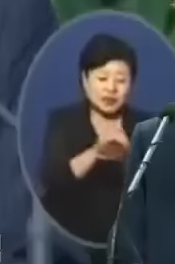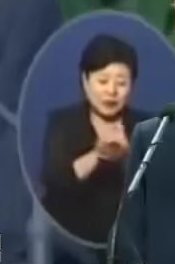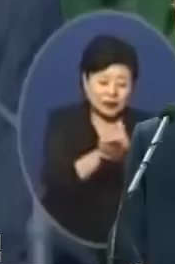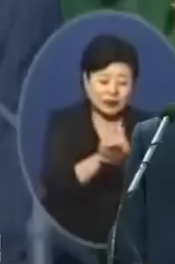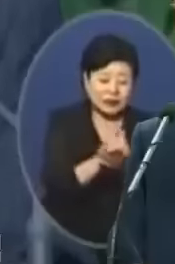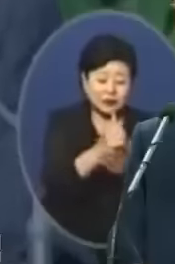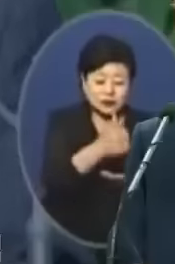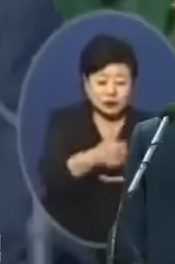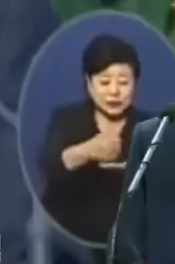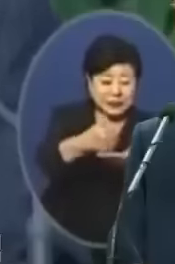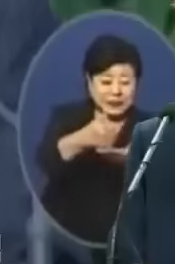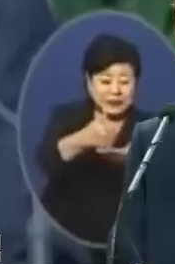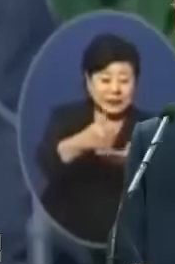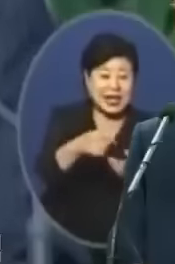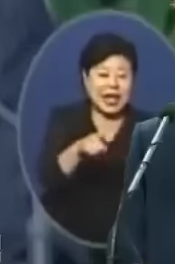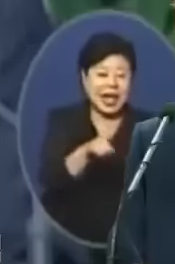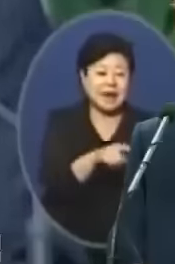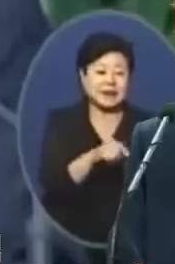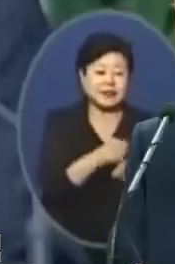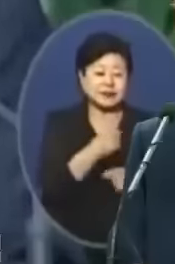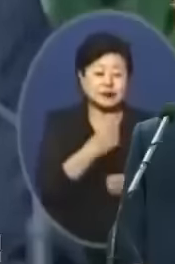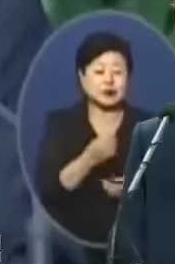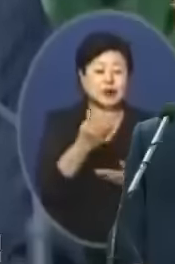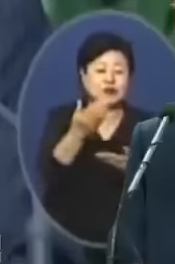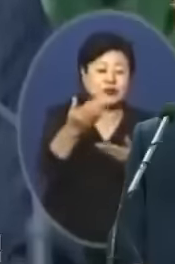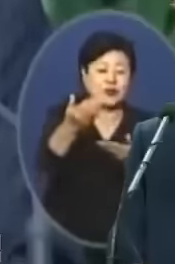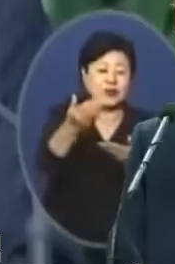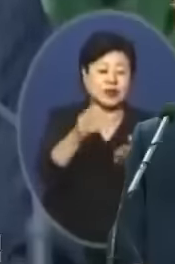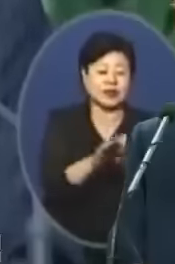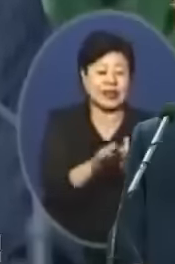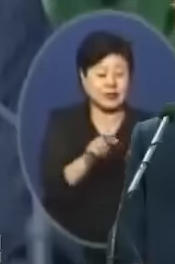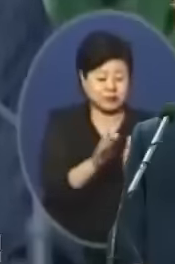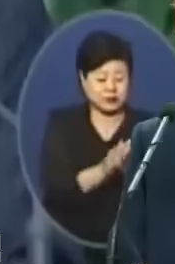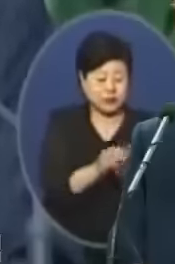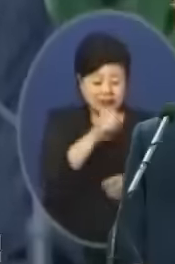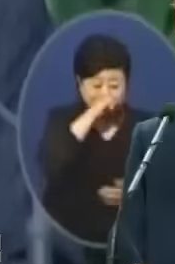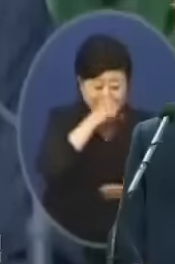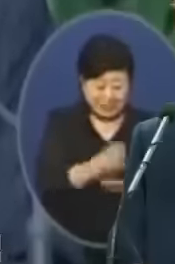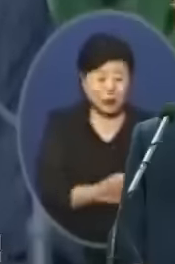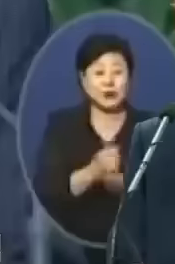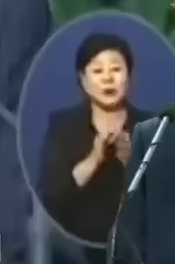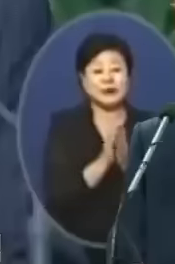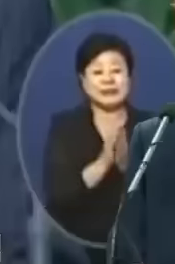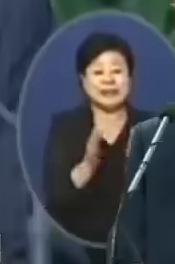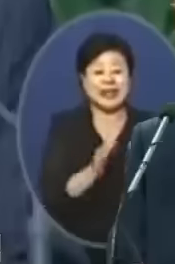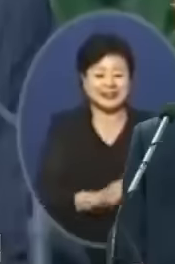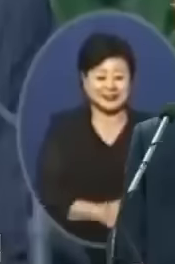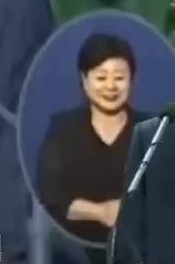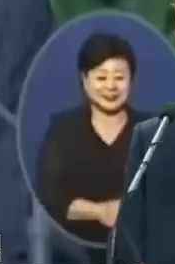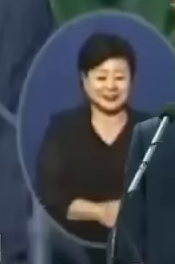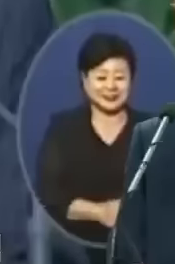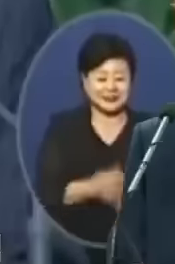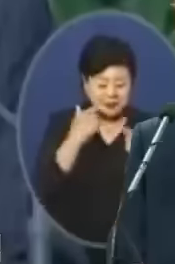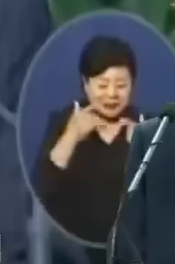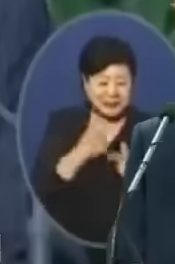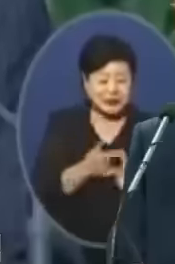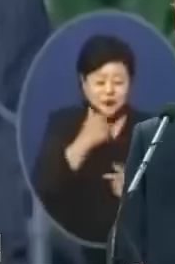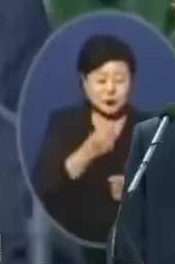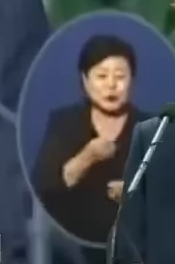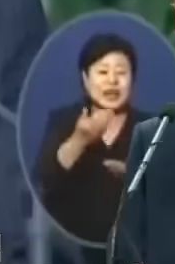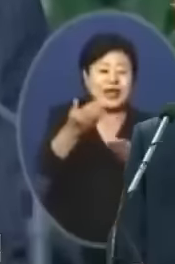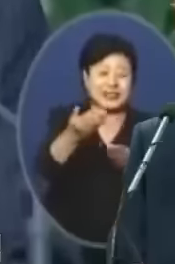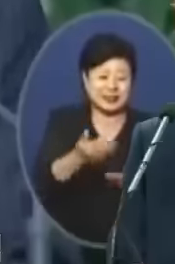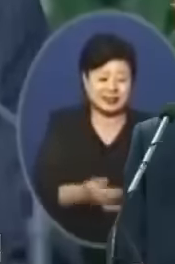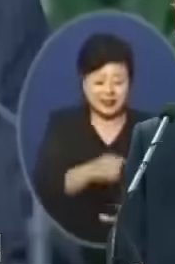것은 주님이 같이 계셔서 축복을 해주면 그때부터 형통하기 시작하는 것입니다. 반드시 예수님이